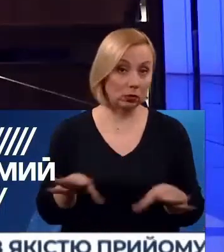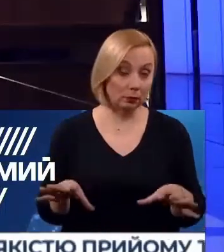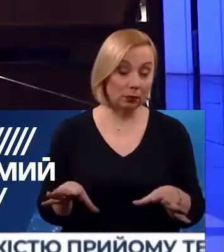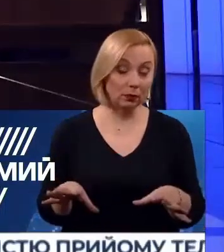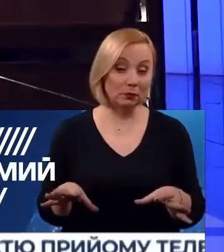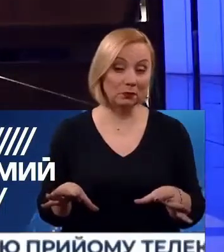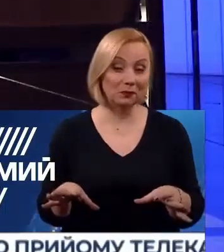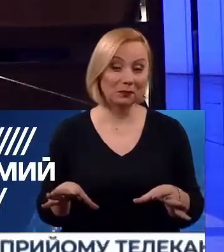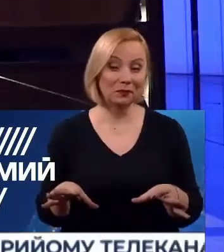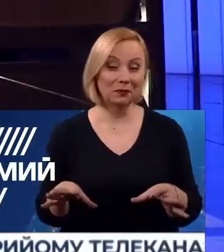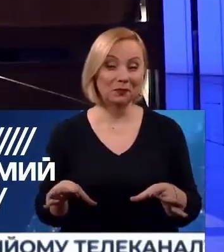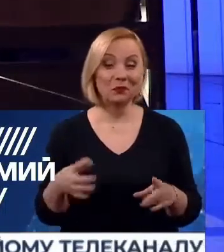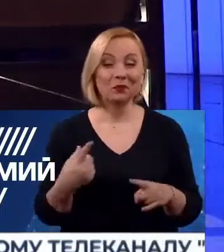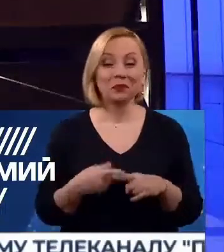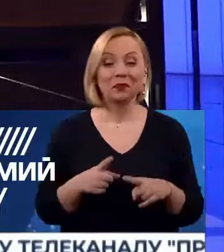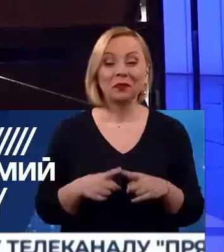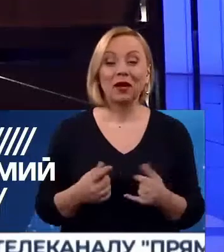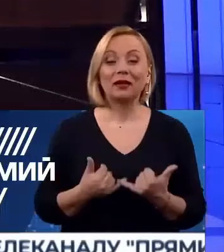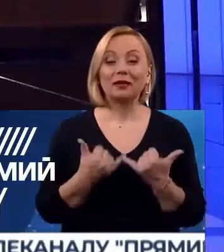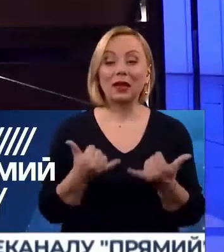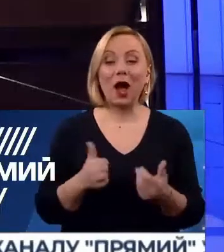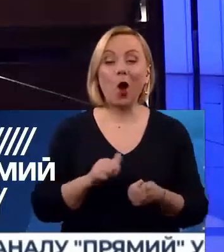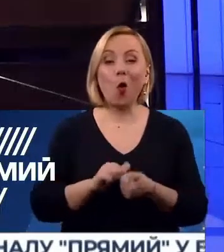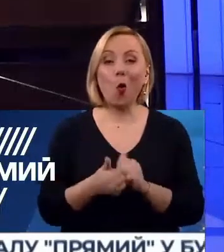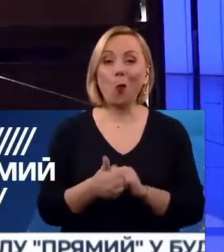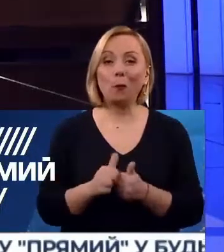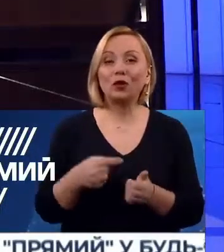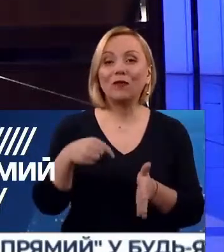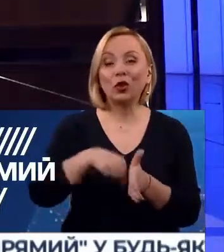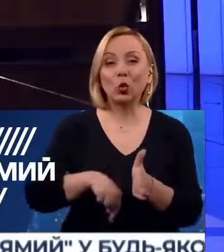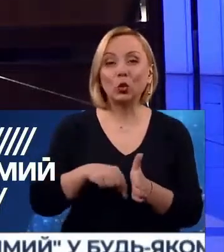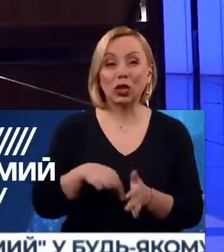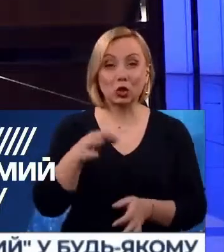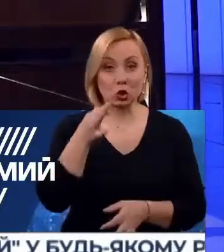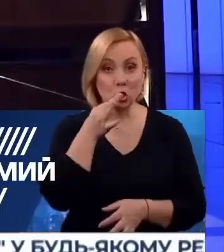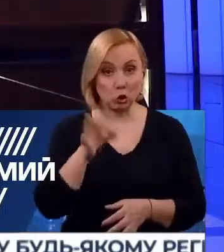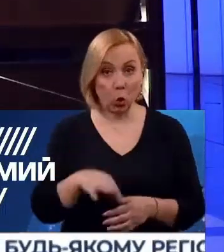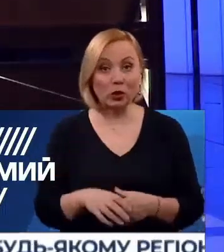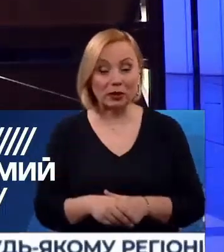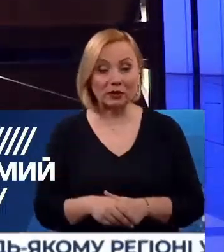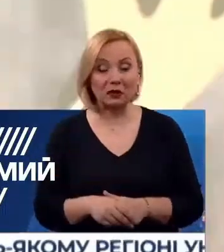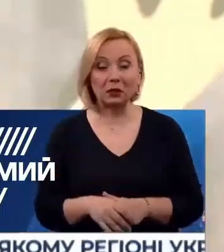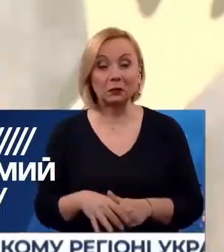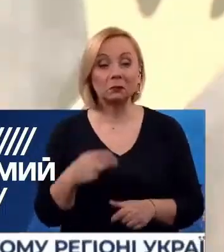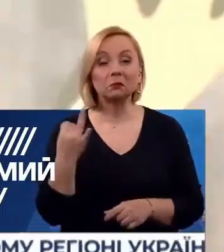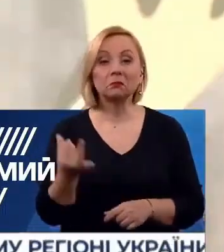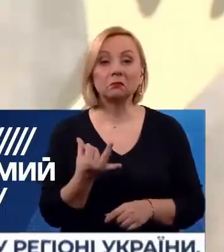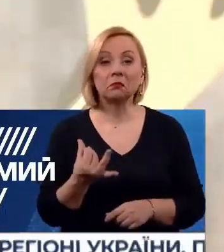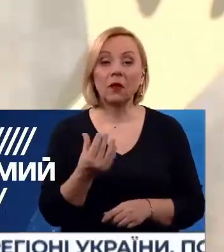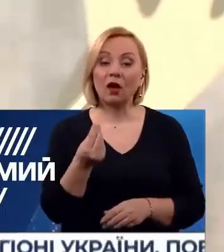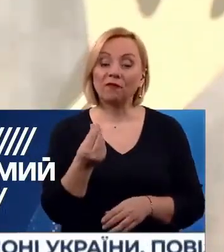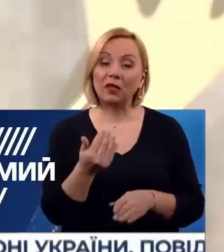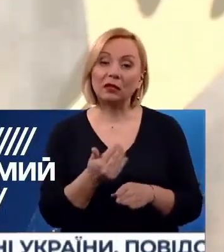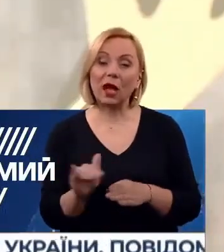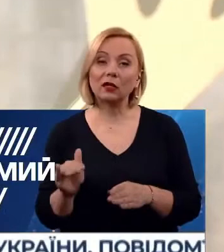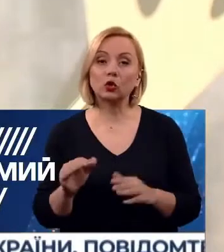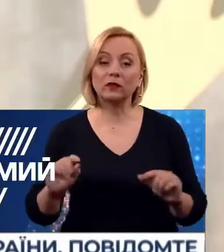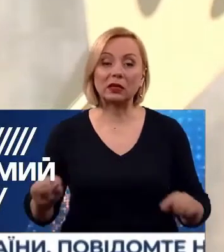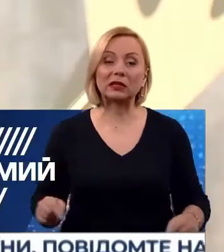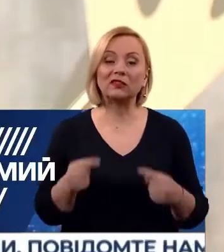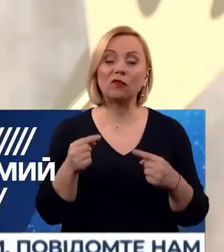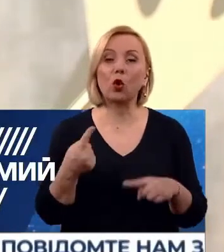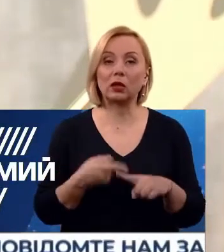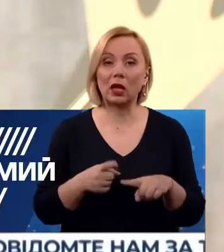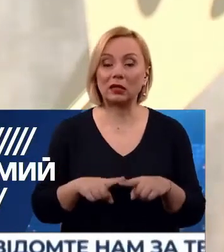розумію, це для обміну внутрішнім досвідом, чи що, створюється. А цікаво, з якого фінансування ця буде створена